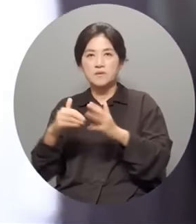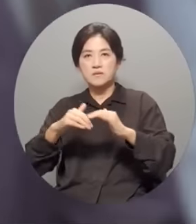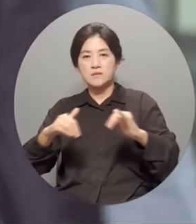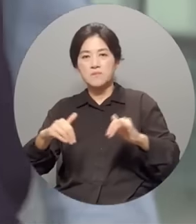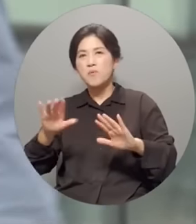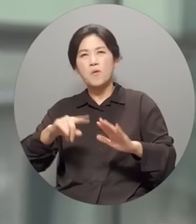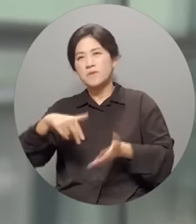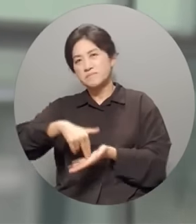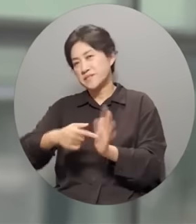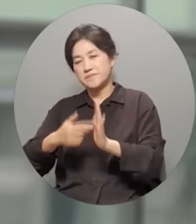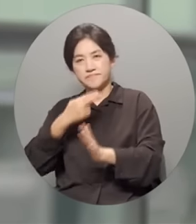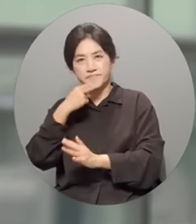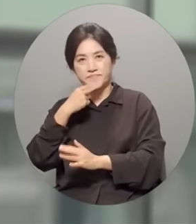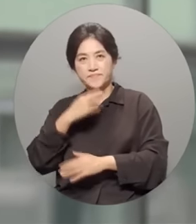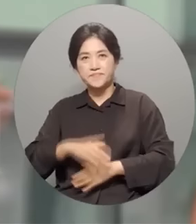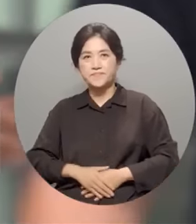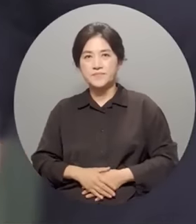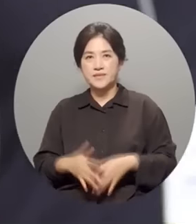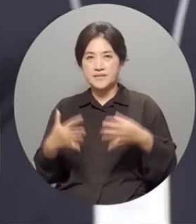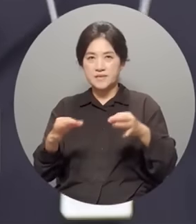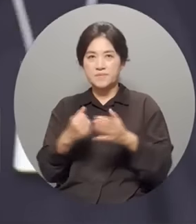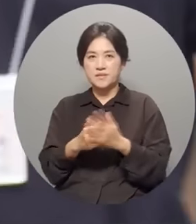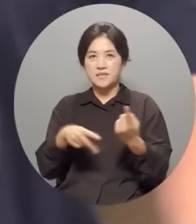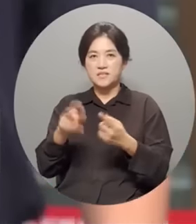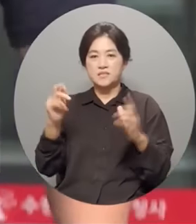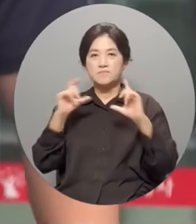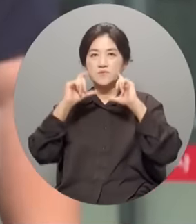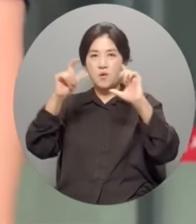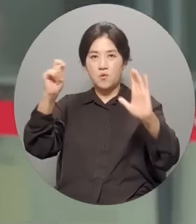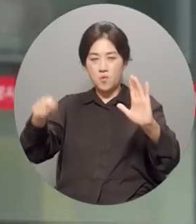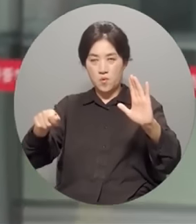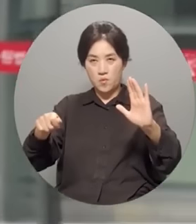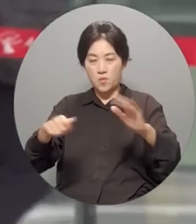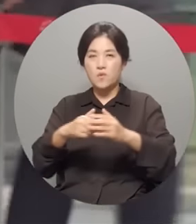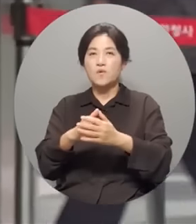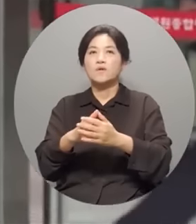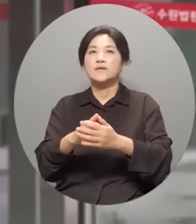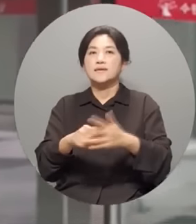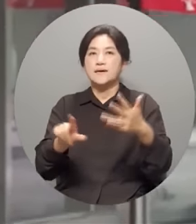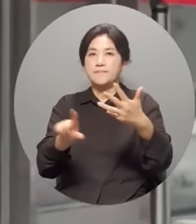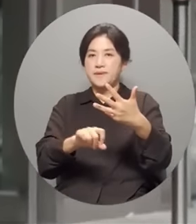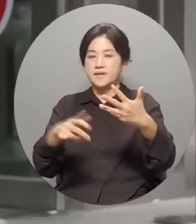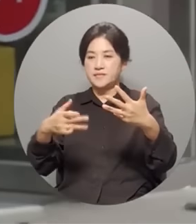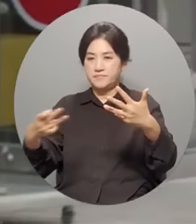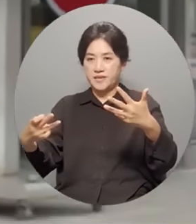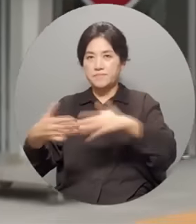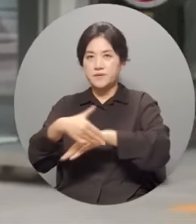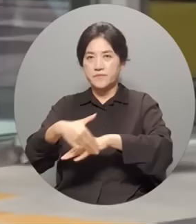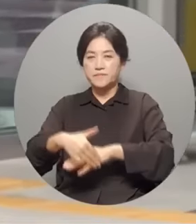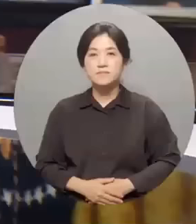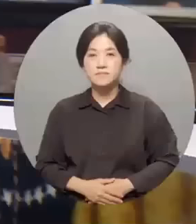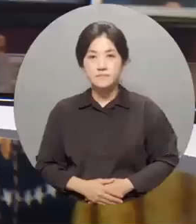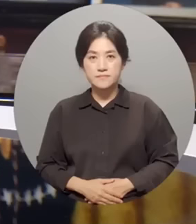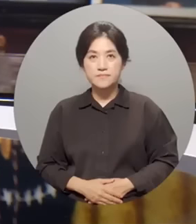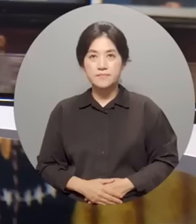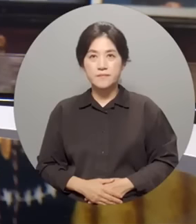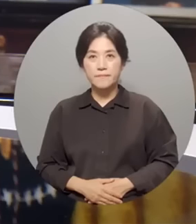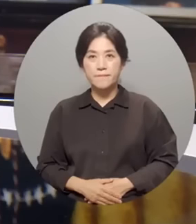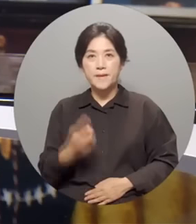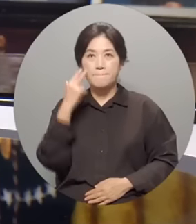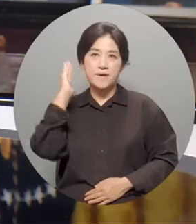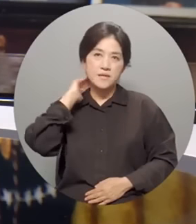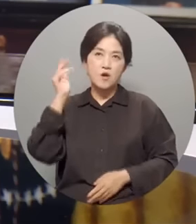내지 않았습니다. 김 씨에 대한 1심 선고는 다음 달 13일 내려질 예정입니다. MBC 뉴스 백승우입니다.